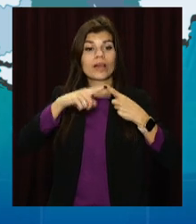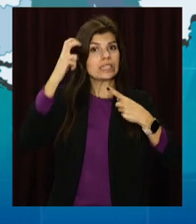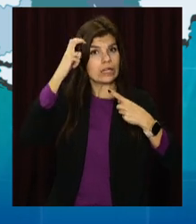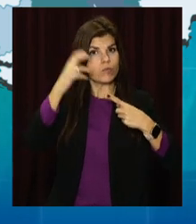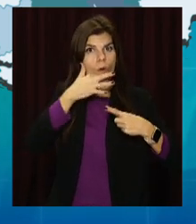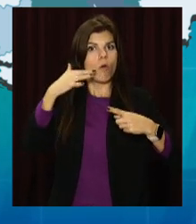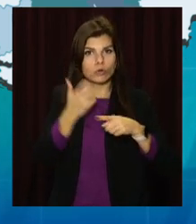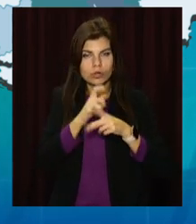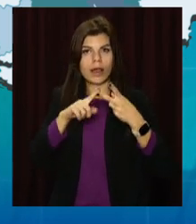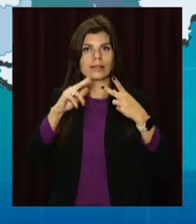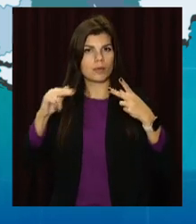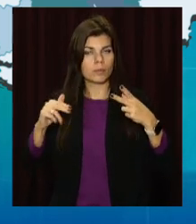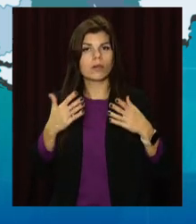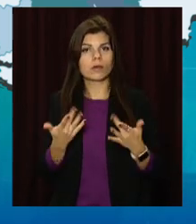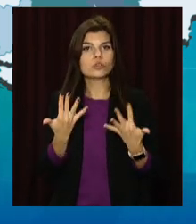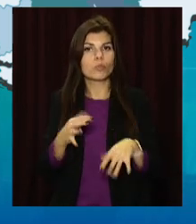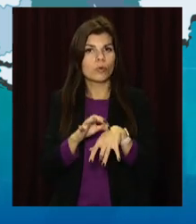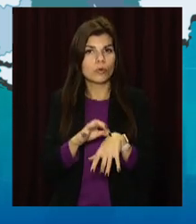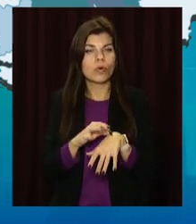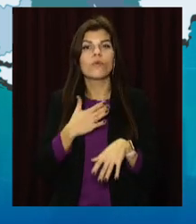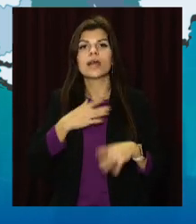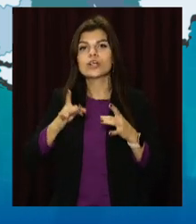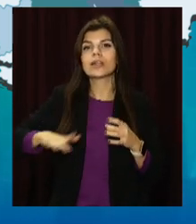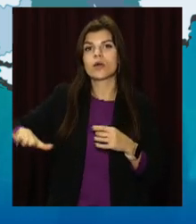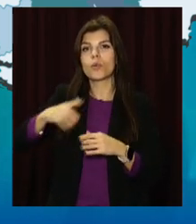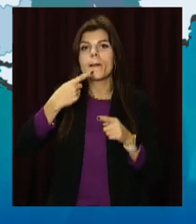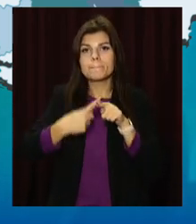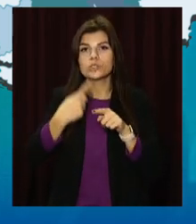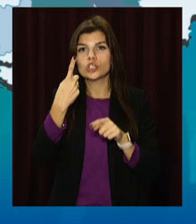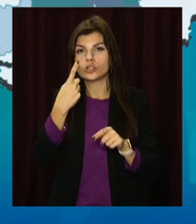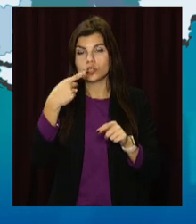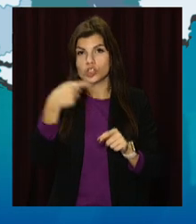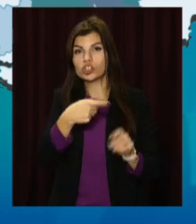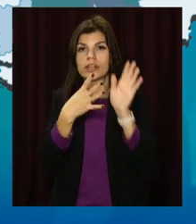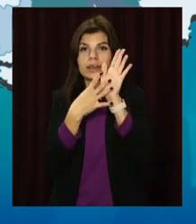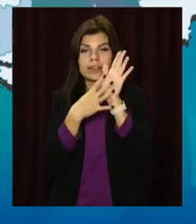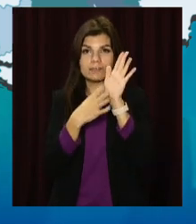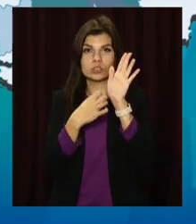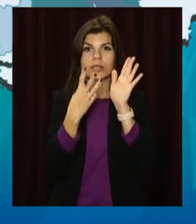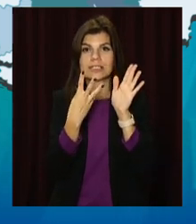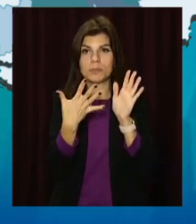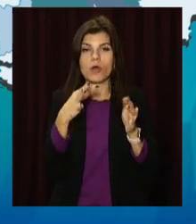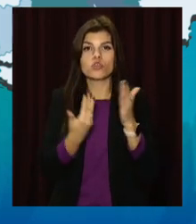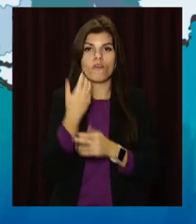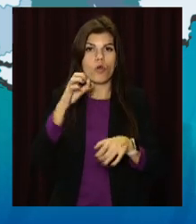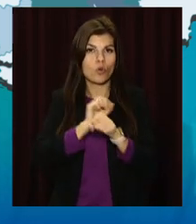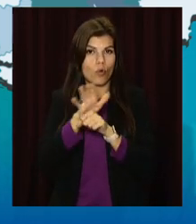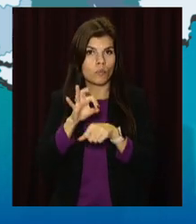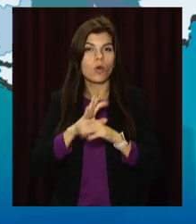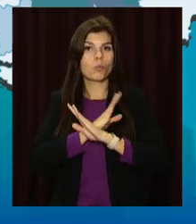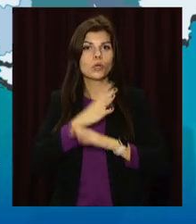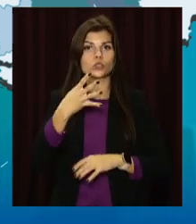добовим показником за кількістю захворілих. У нашому регіоні плюс 1935 нових ковід-хворих.